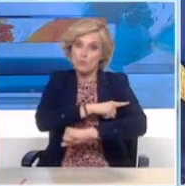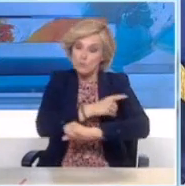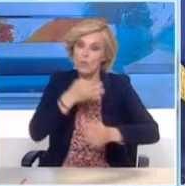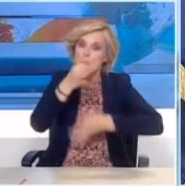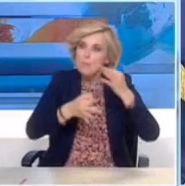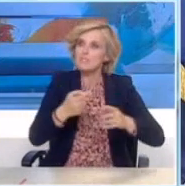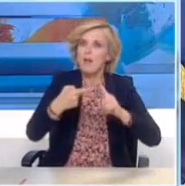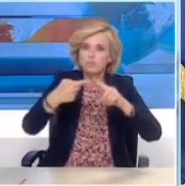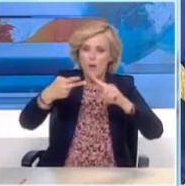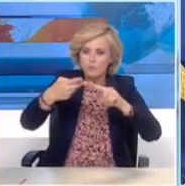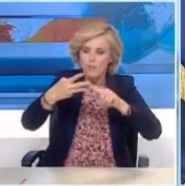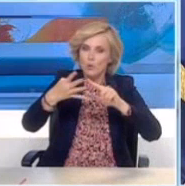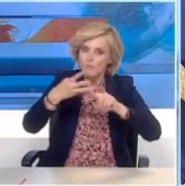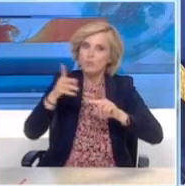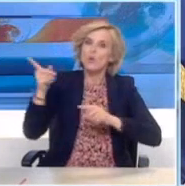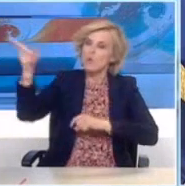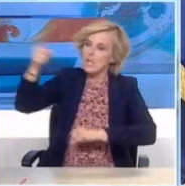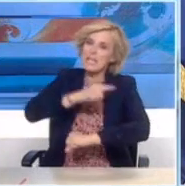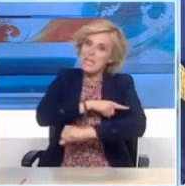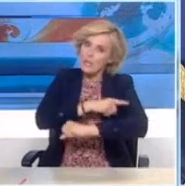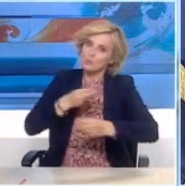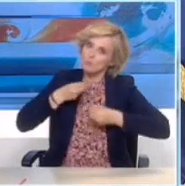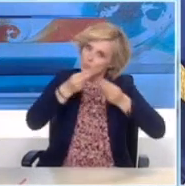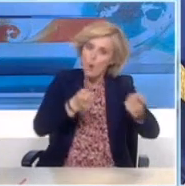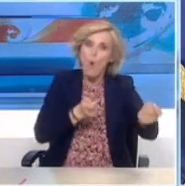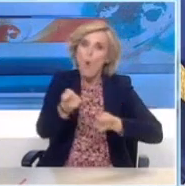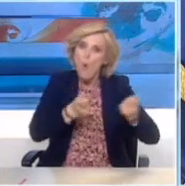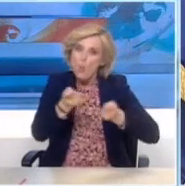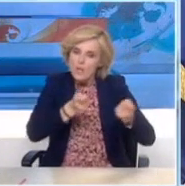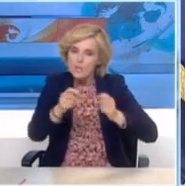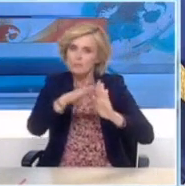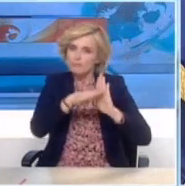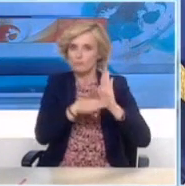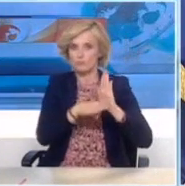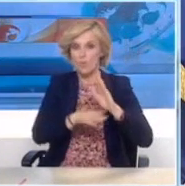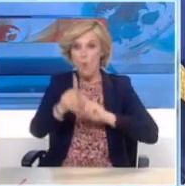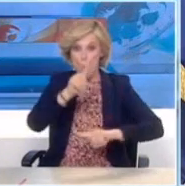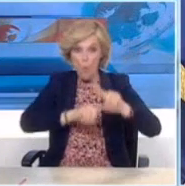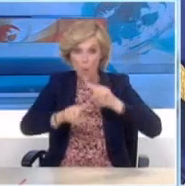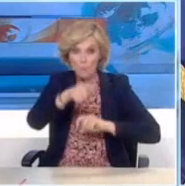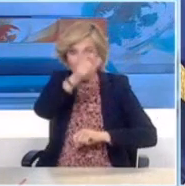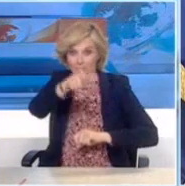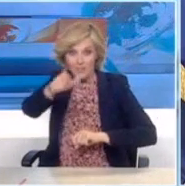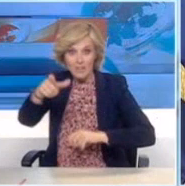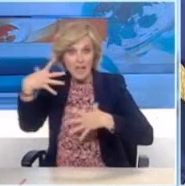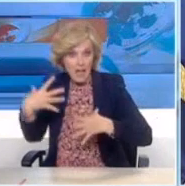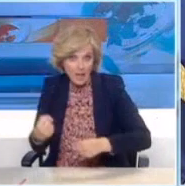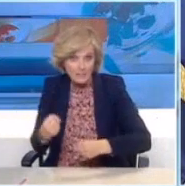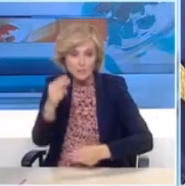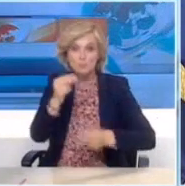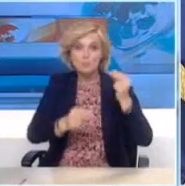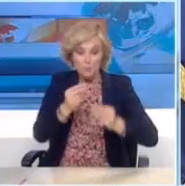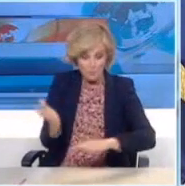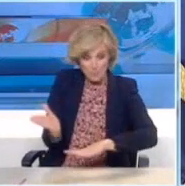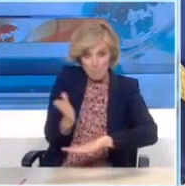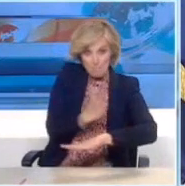της νόσου με την έγκαιρη παρέμβασή του. Σας θυμίζω βέβαια εδώ ότι αν κάποιος άνθρωπος έχει υποκείμενο νόσημα, σας λέω δεν έχω επιβεβαιώσει για τη